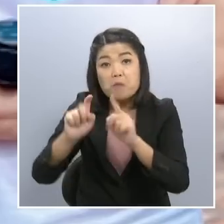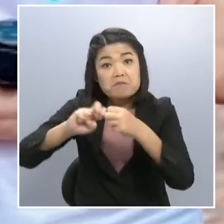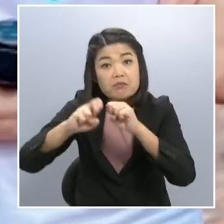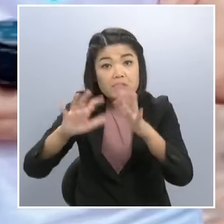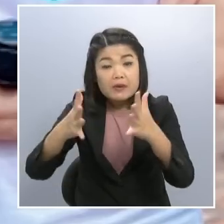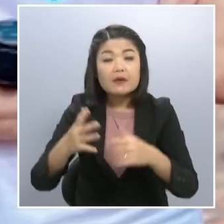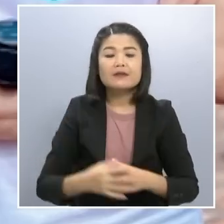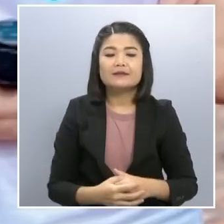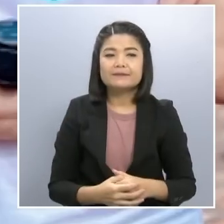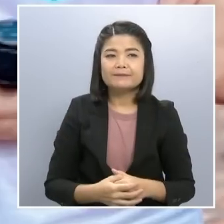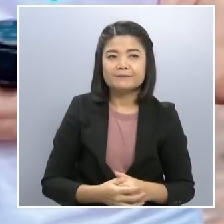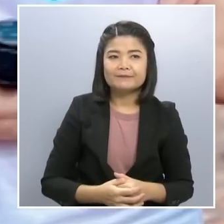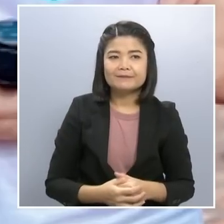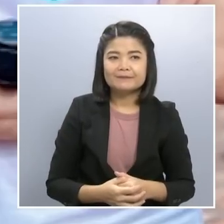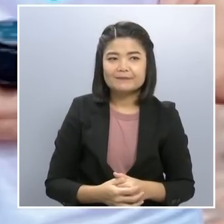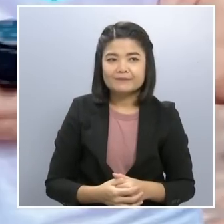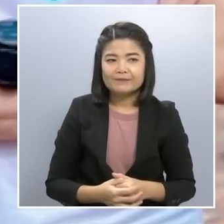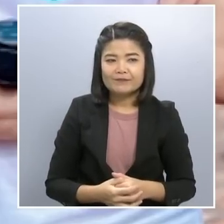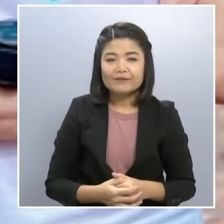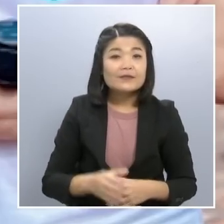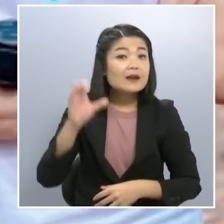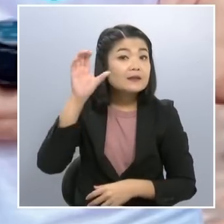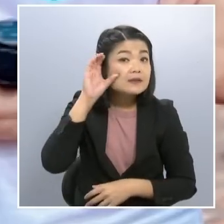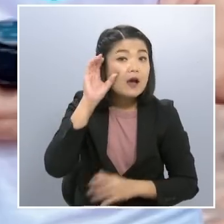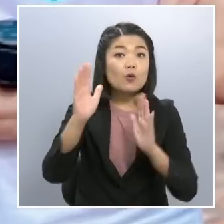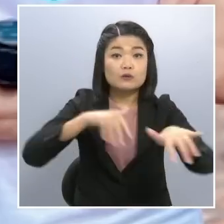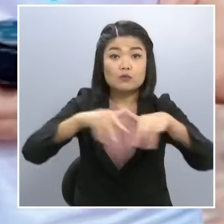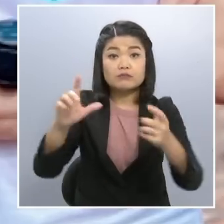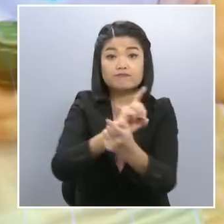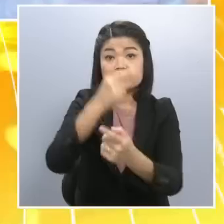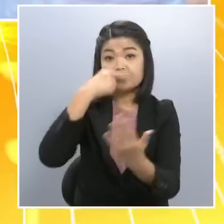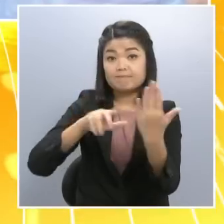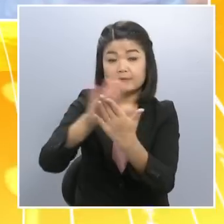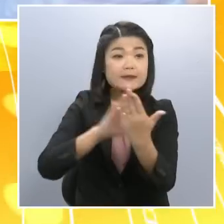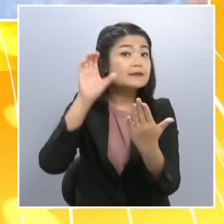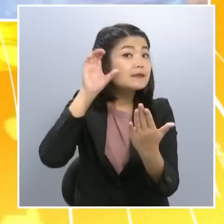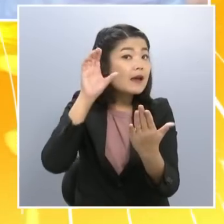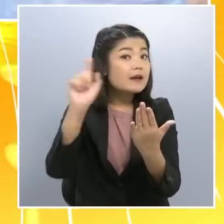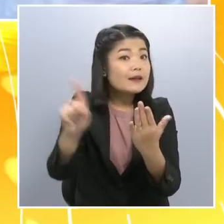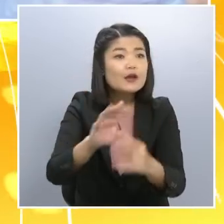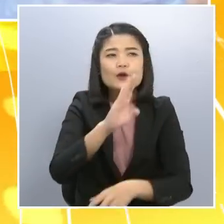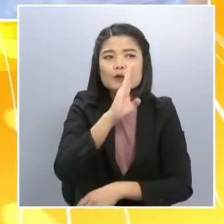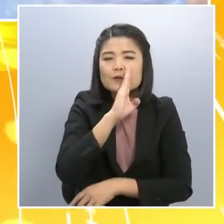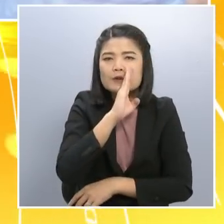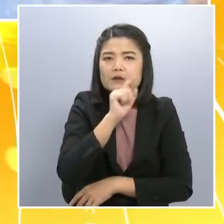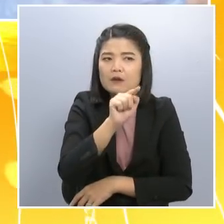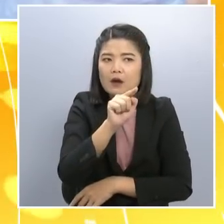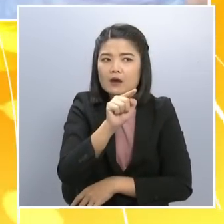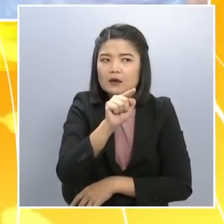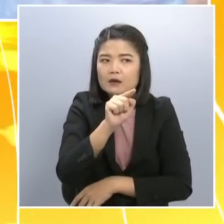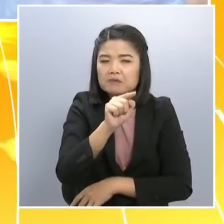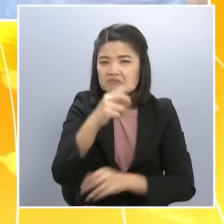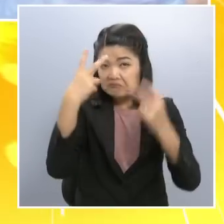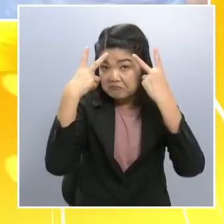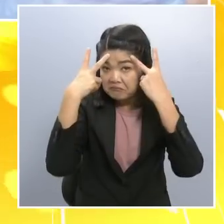มหนึ่งท่านผู้ชมความเชื่อของสังคมไทยเนี่ยตูนมันมีนะถ้าเกิดอะไรยังไงเนี่ยสังเกตดูนายก